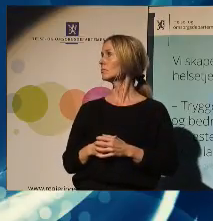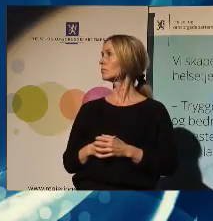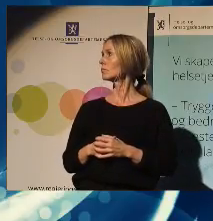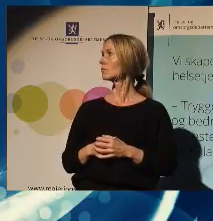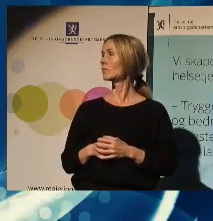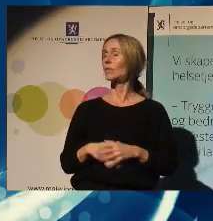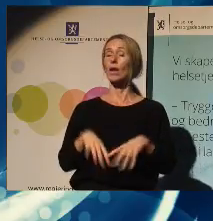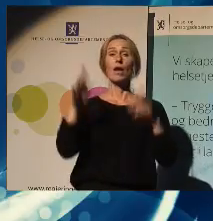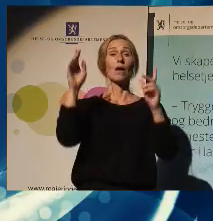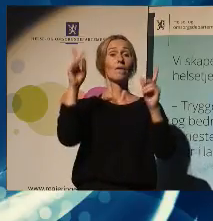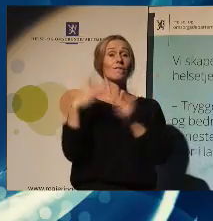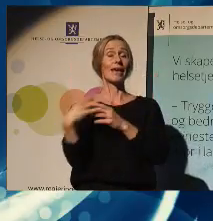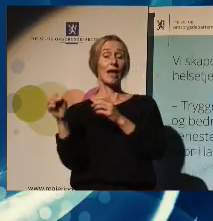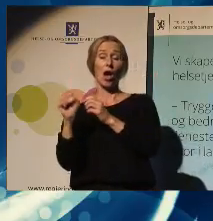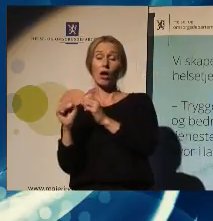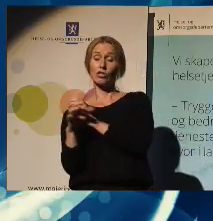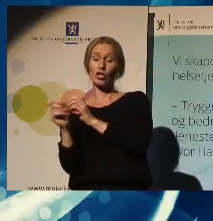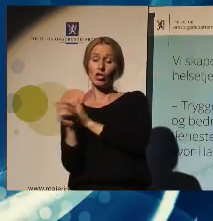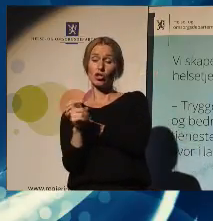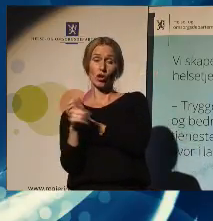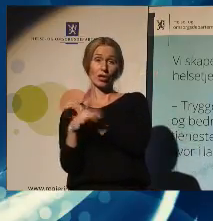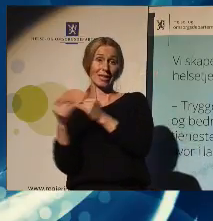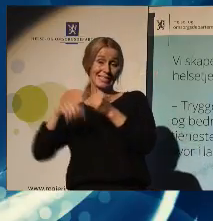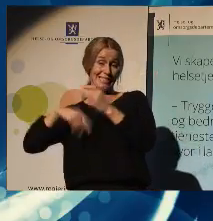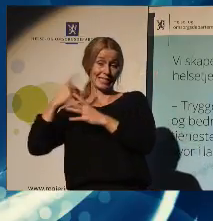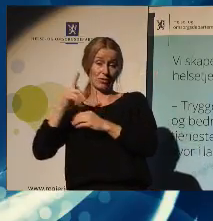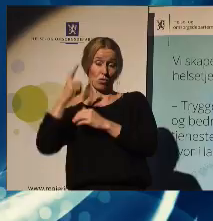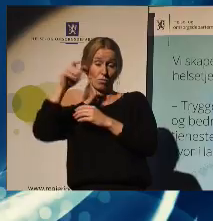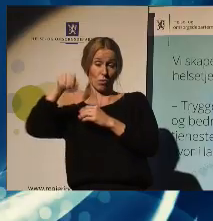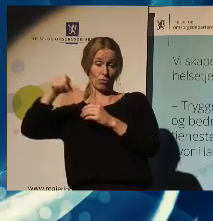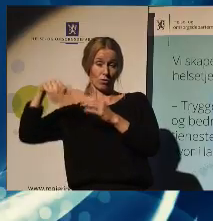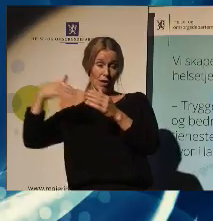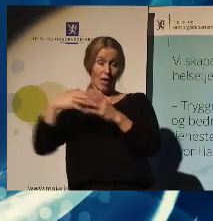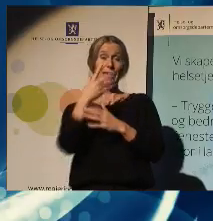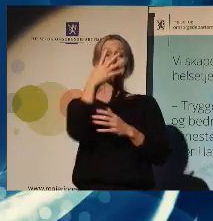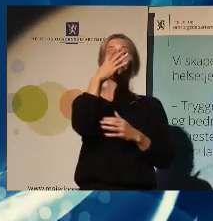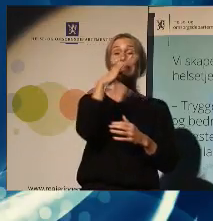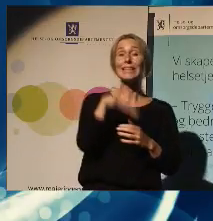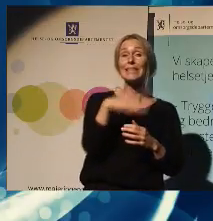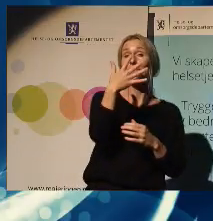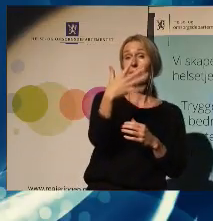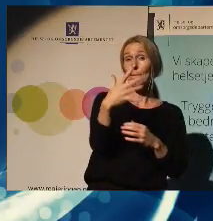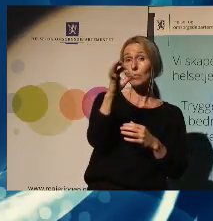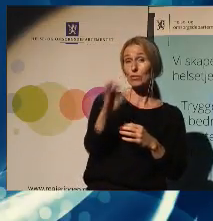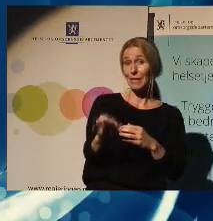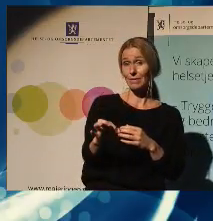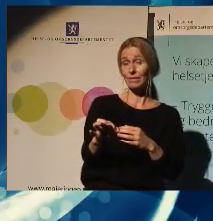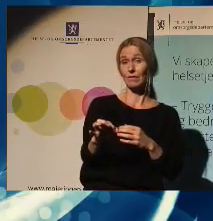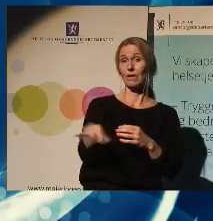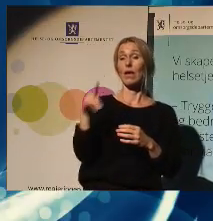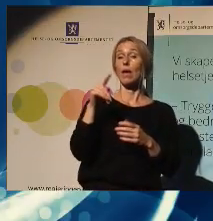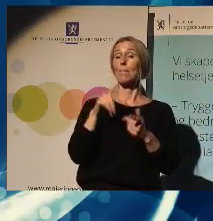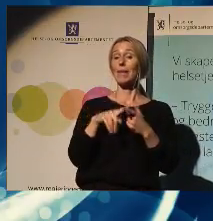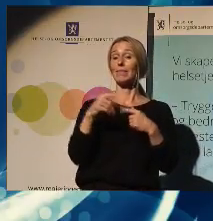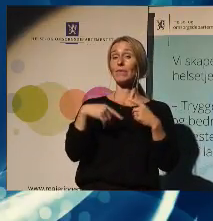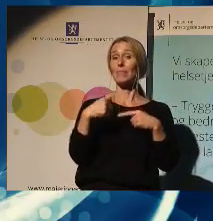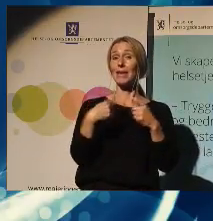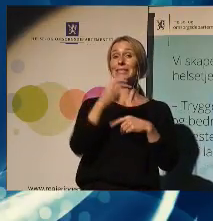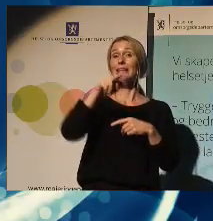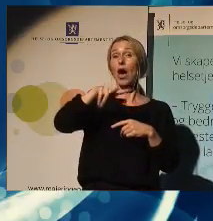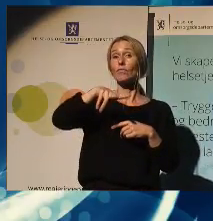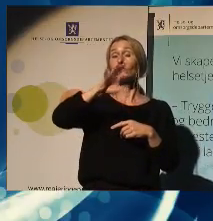Færre asylsøkere de siste 12 månedene, 95%, men det sitter 18 000